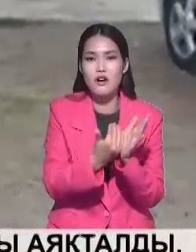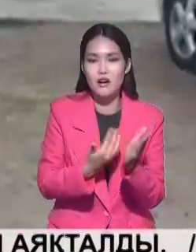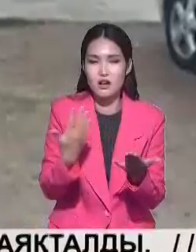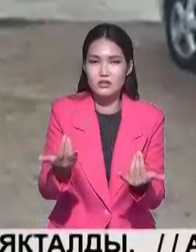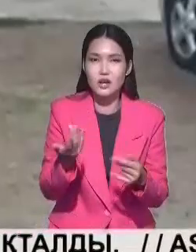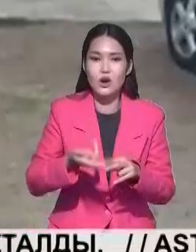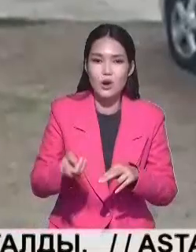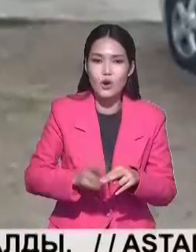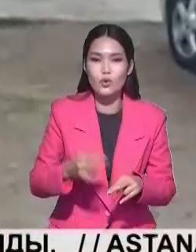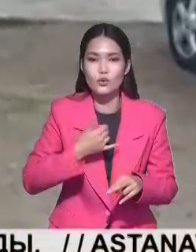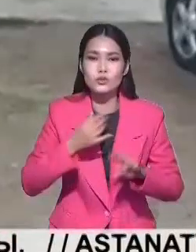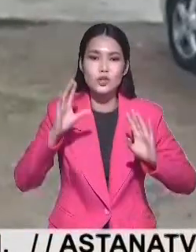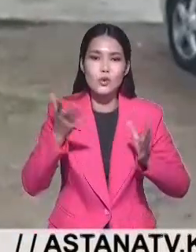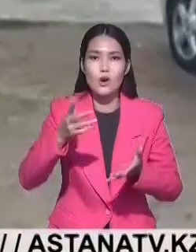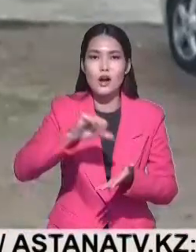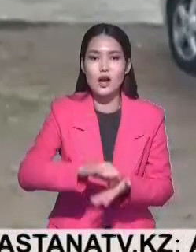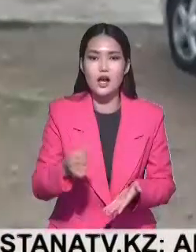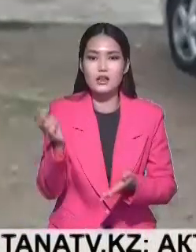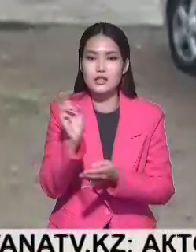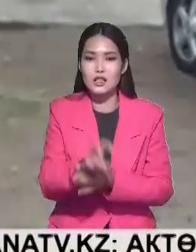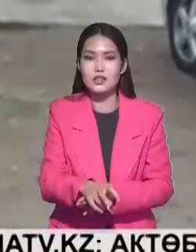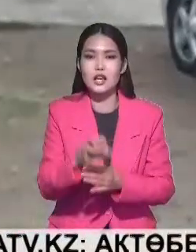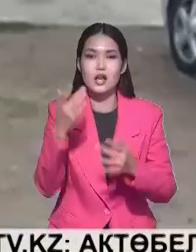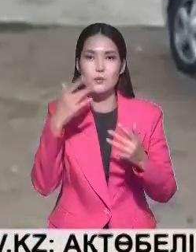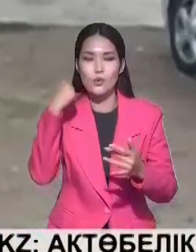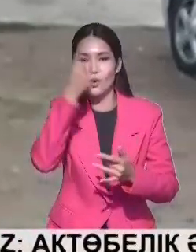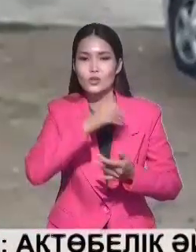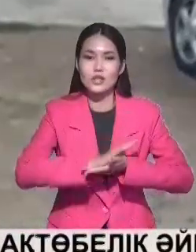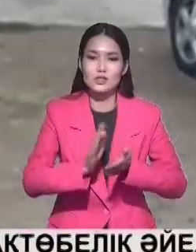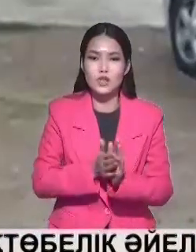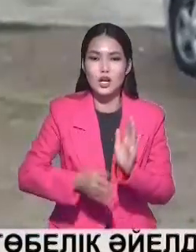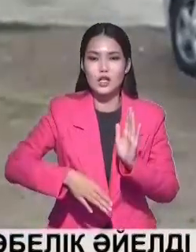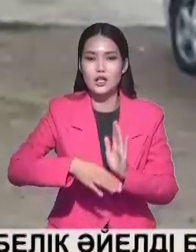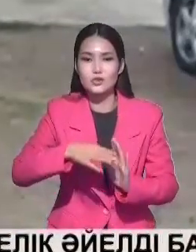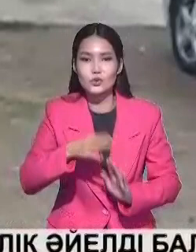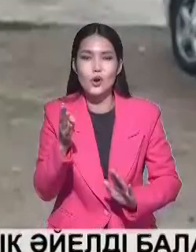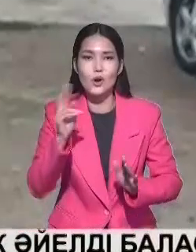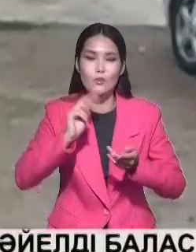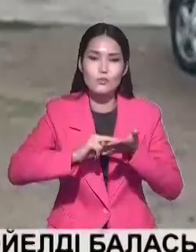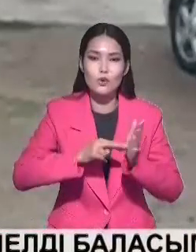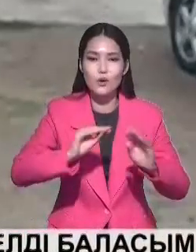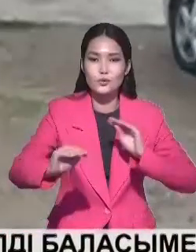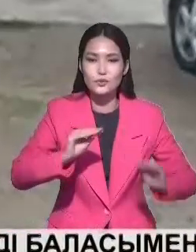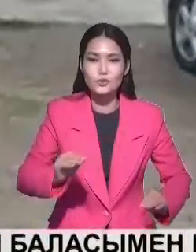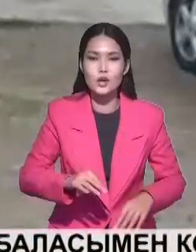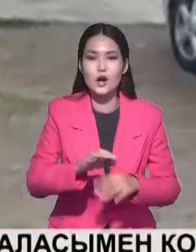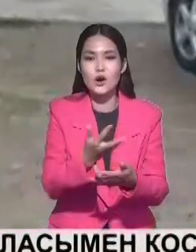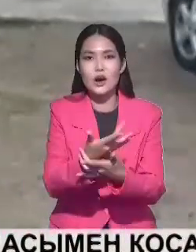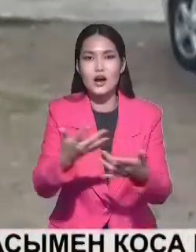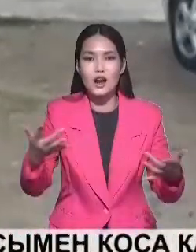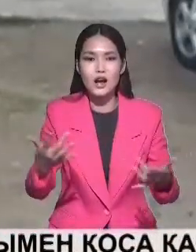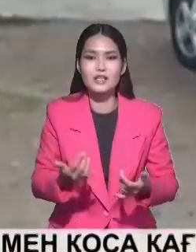жүріп отқан жұмыстар өте керемет. Осы жұмыс жылда жалғасын тауып, мынау дәстүрге айланса, мынау жастардың тазалыққа